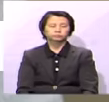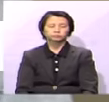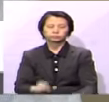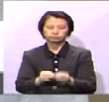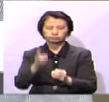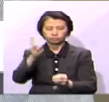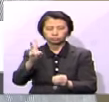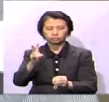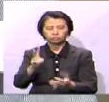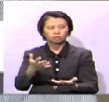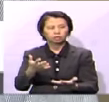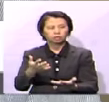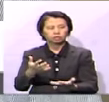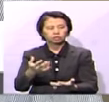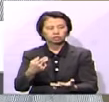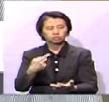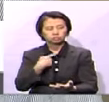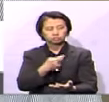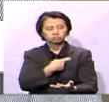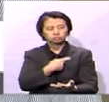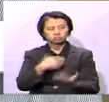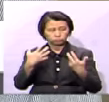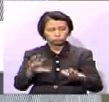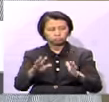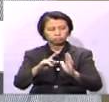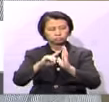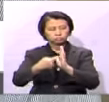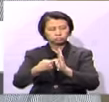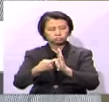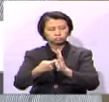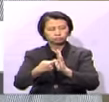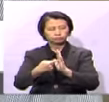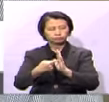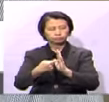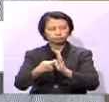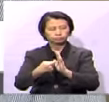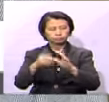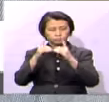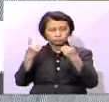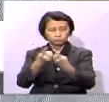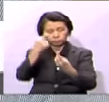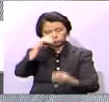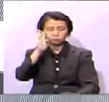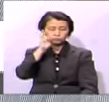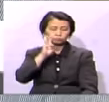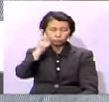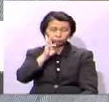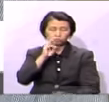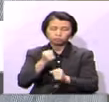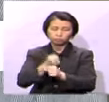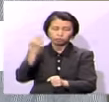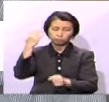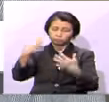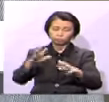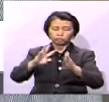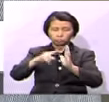dalam National 7 ni pun kita dah mulakan division untuk wanita pula. Tahun lepas kita dah mula